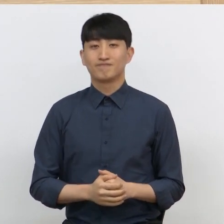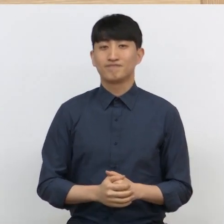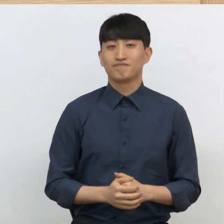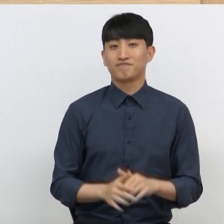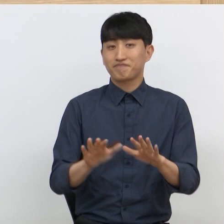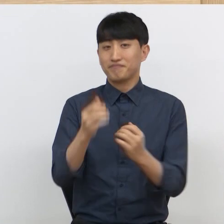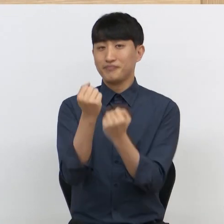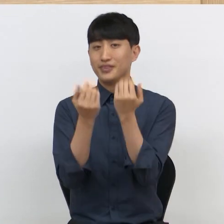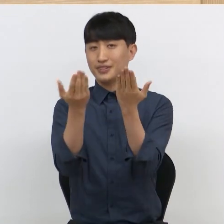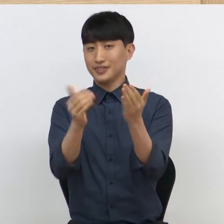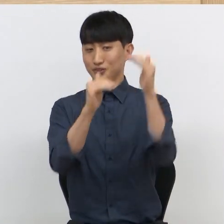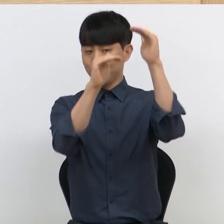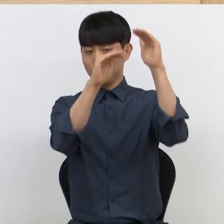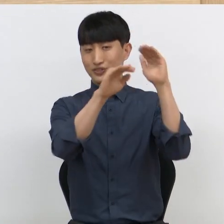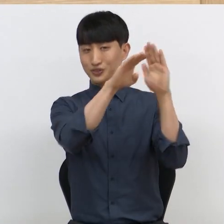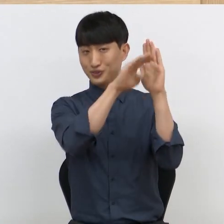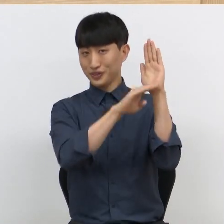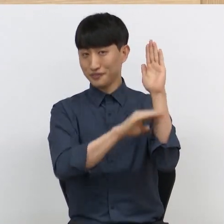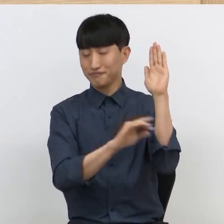제가 설명해 드릴 순서는요.